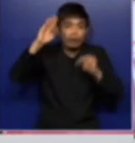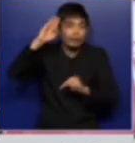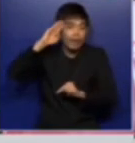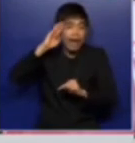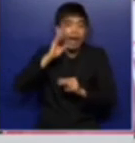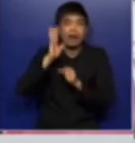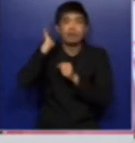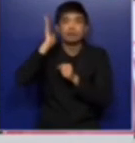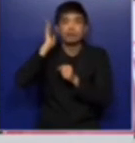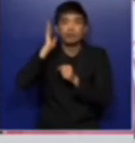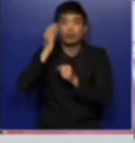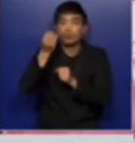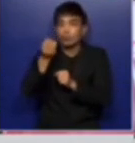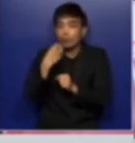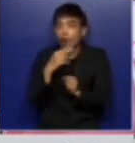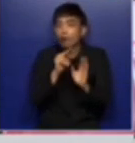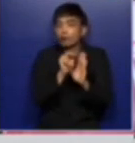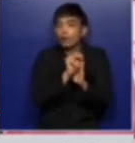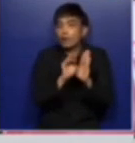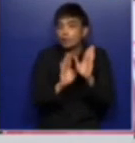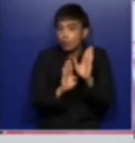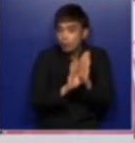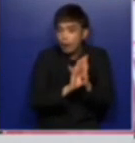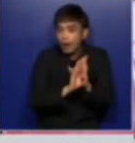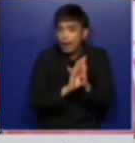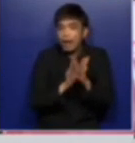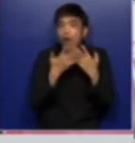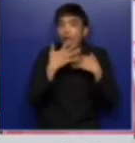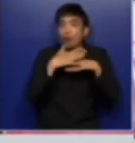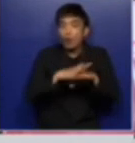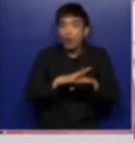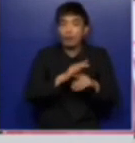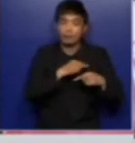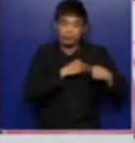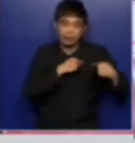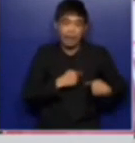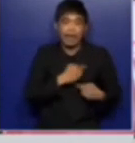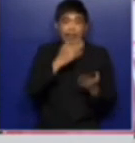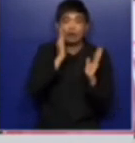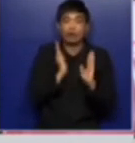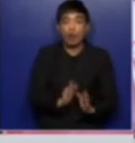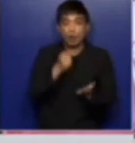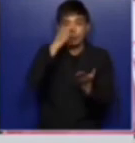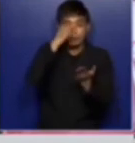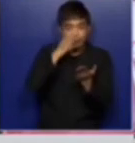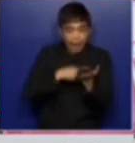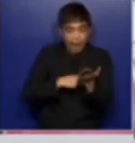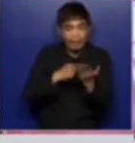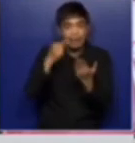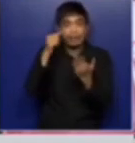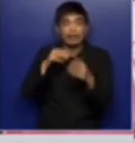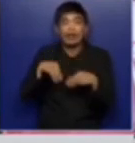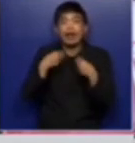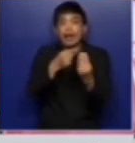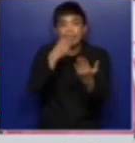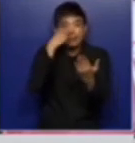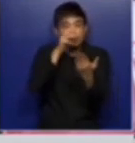นโยบายรวมใจคนไทยสร้างชาติผมฟังแล้วก็ตื่นเต้น